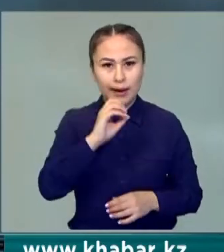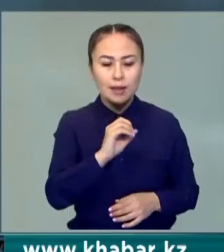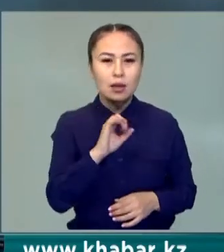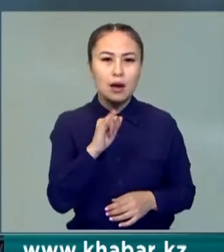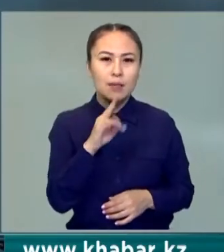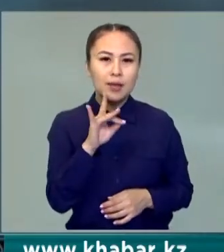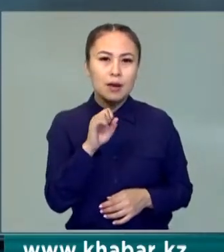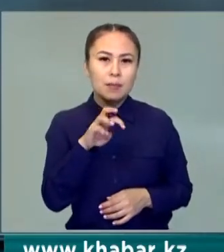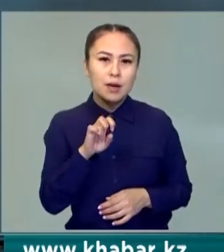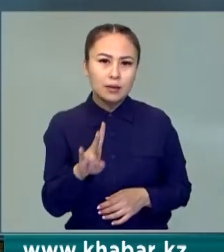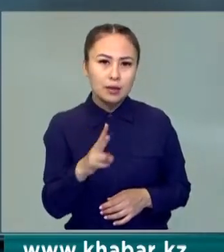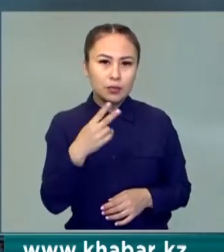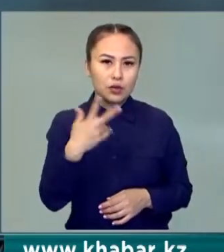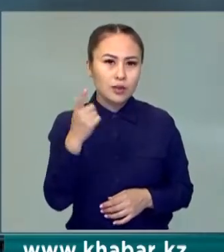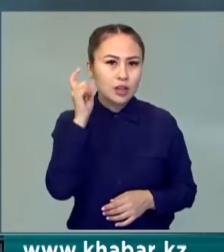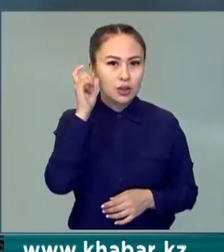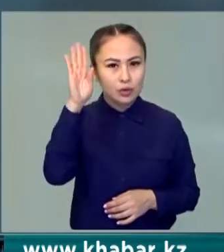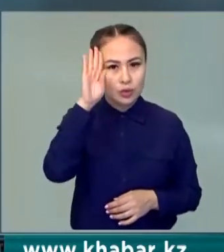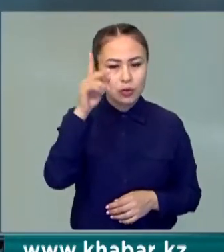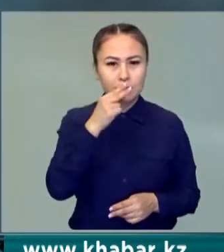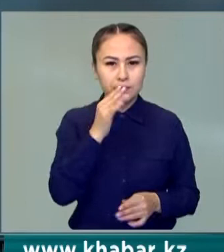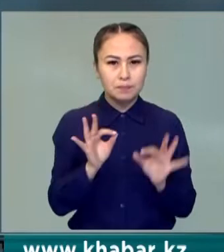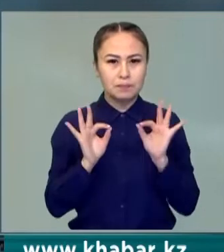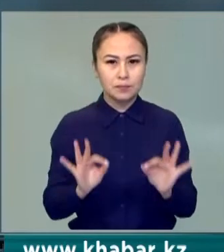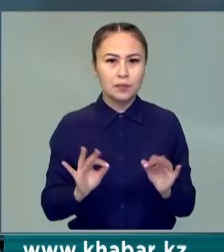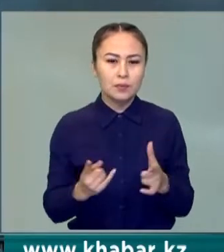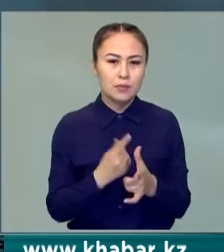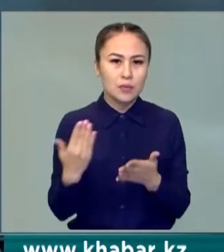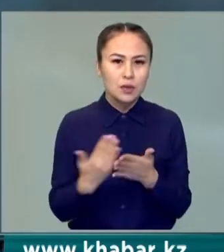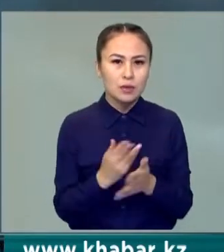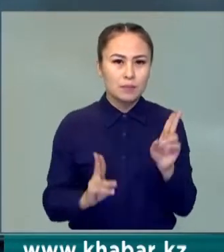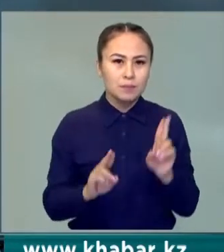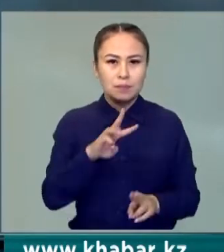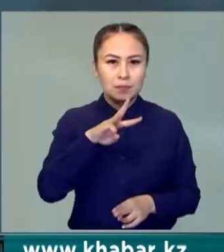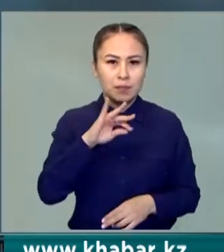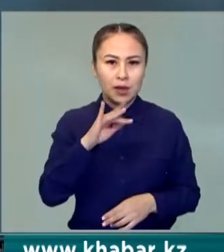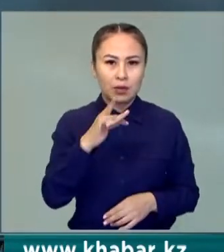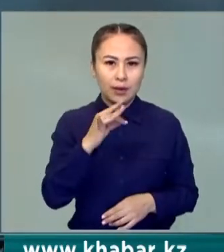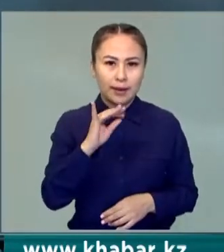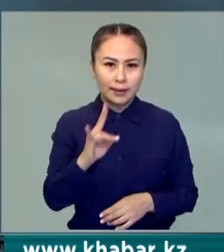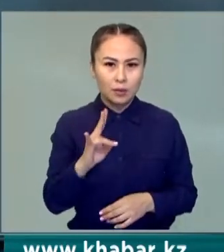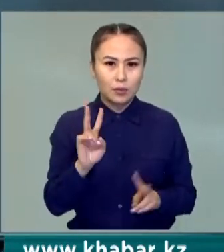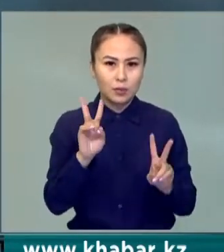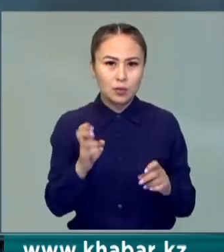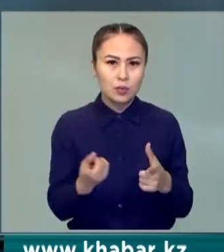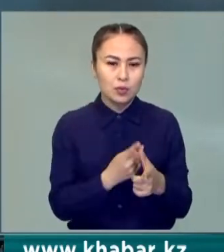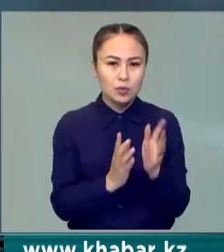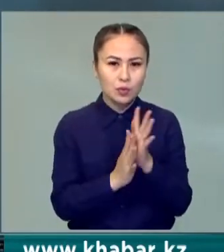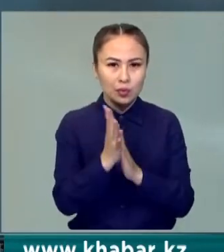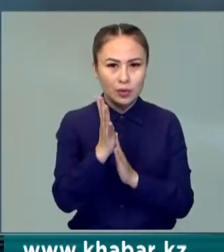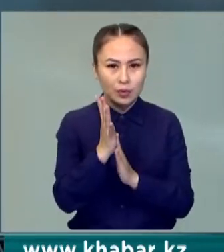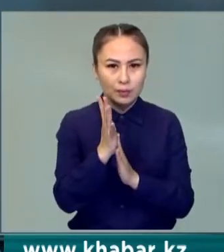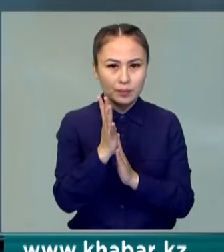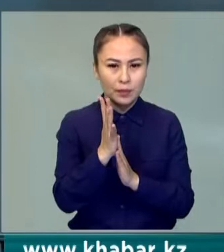студенті Ерсұлтан Әбдіраман. 23 жастағы жігіт дұрыс тамақтану үдерісінің жаңа жүйесі микрогрин өнімін